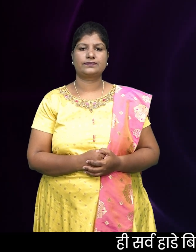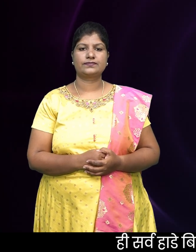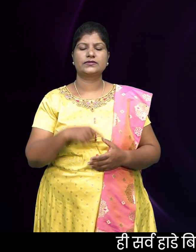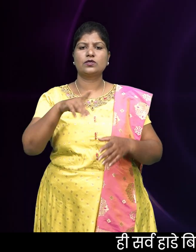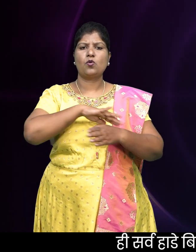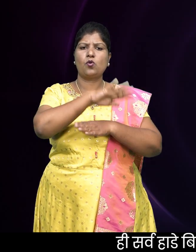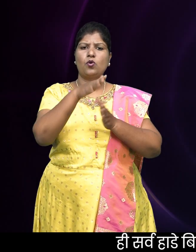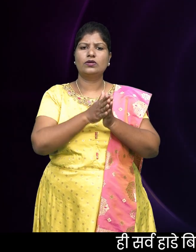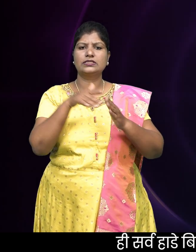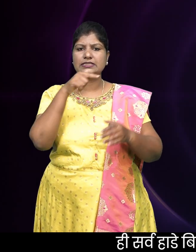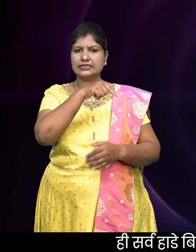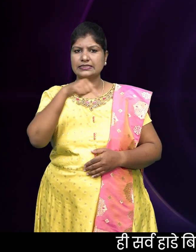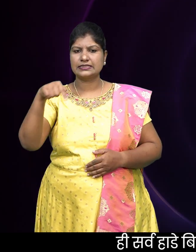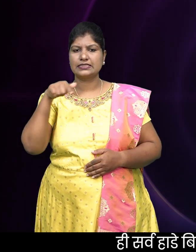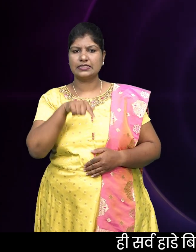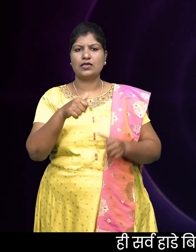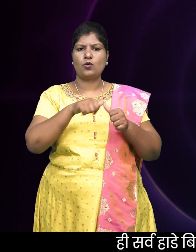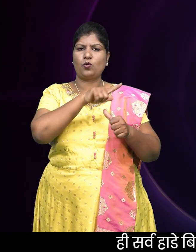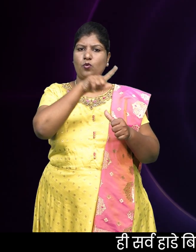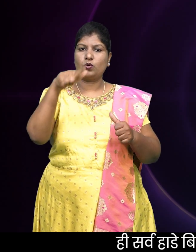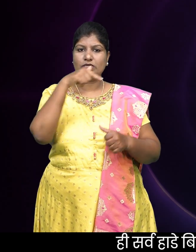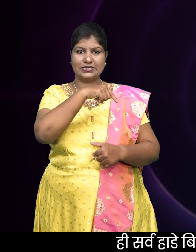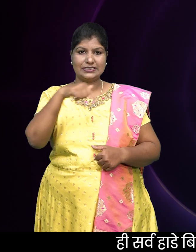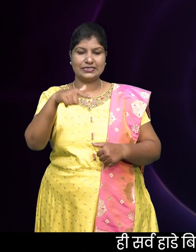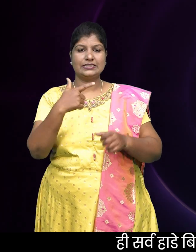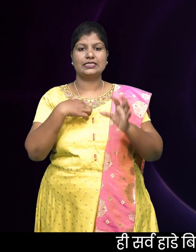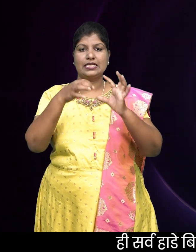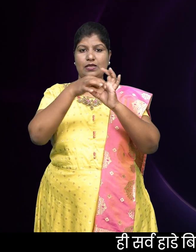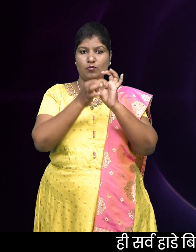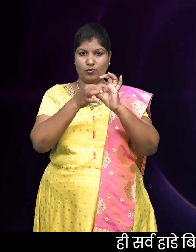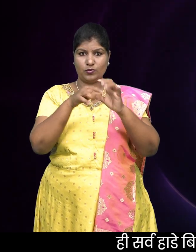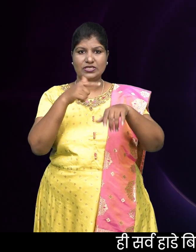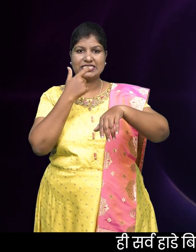ही सर्व हाडे बीजागरांच्या सांध्याने जोडलेली असतात,